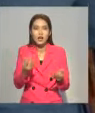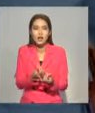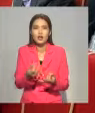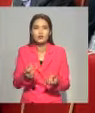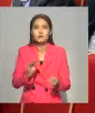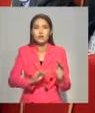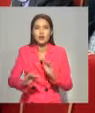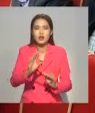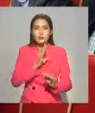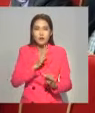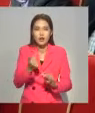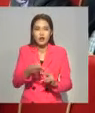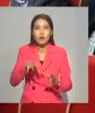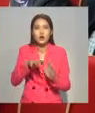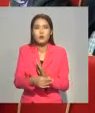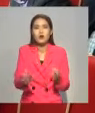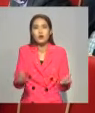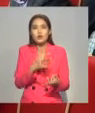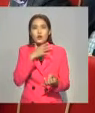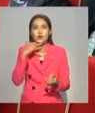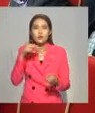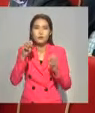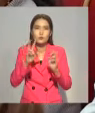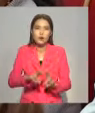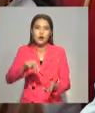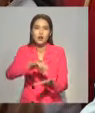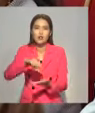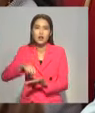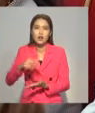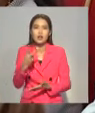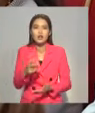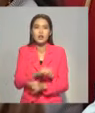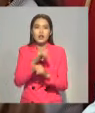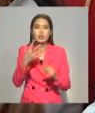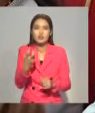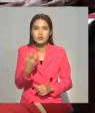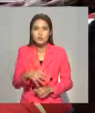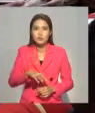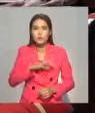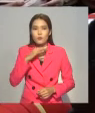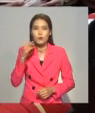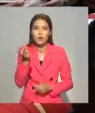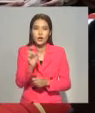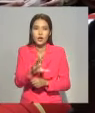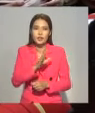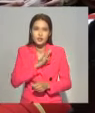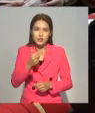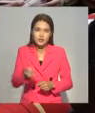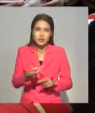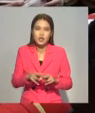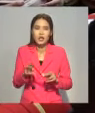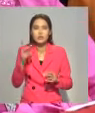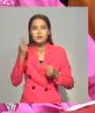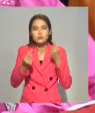шығарып отыр. Тобыл өңіріндегі тамыз кеңесіне 1000-ға жуық педагог қатысты, оның 200-і өзге облыстардан келді. Олар өзара тәжірибе алмасып,